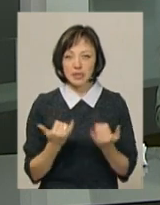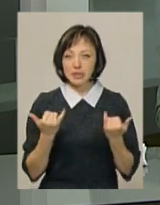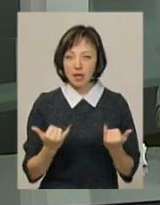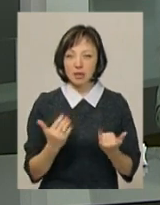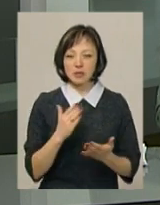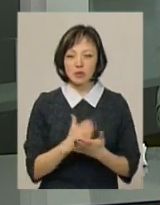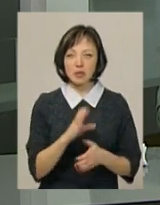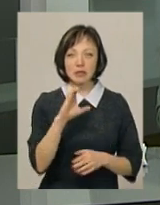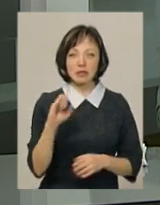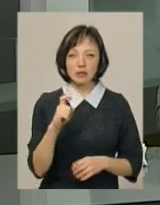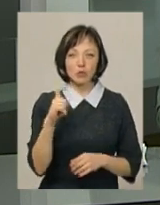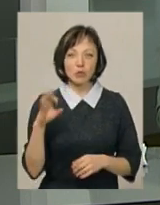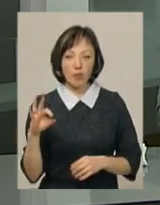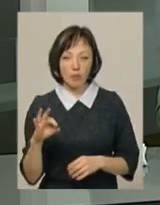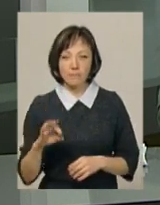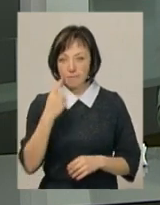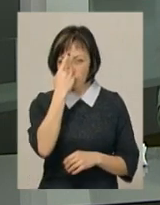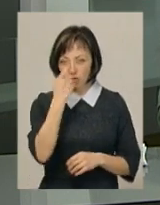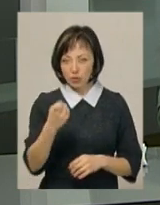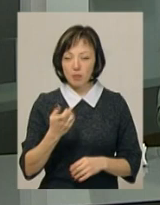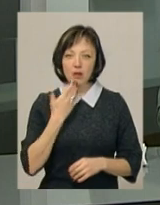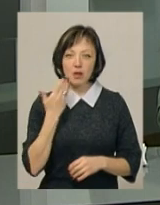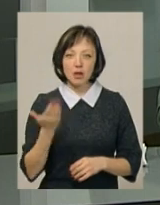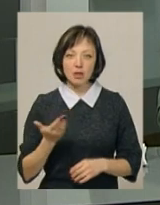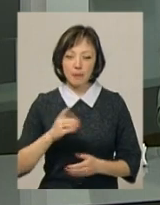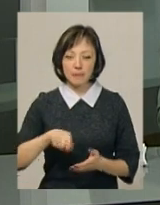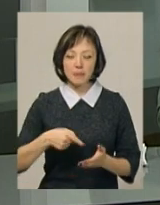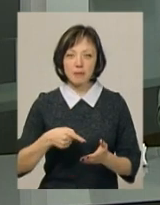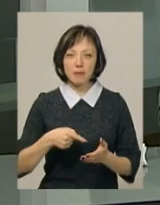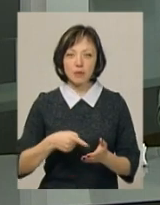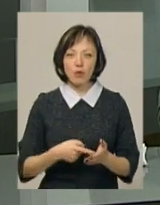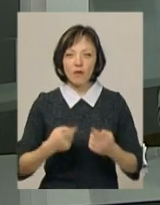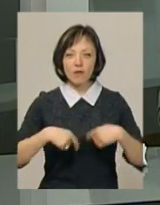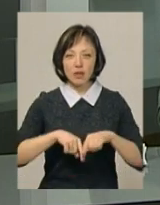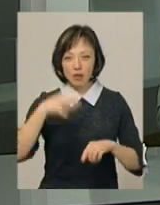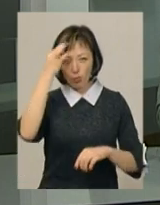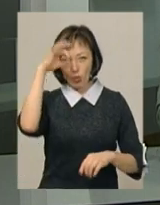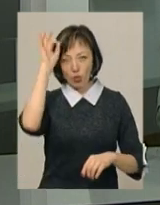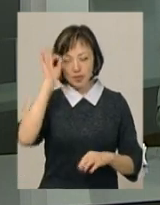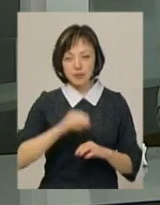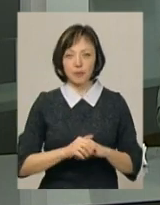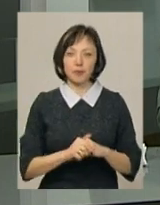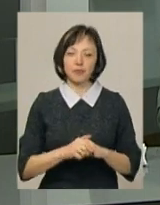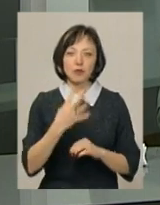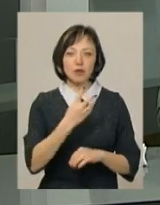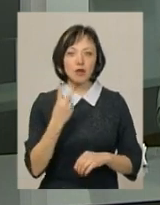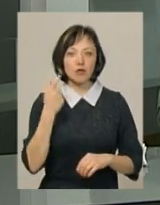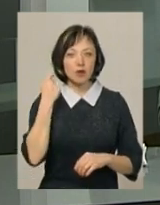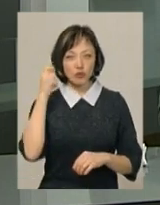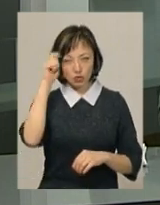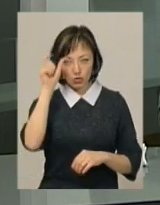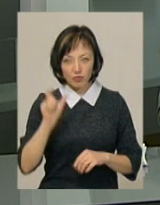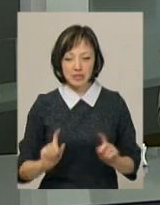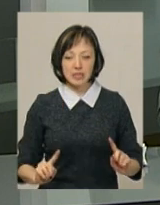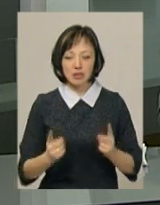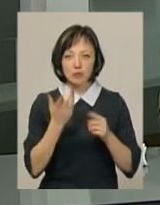він знаходиться в слідчому ізоляторі. Про це повідомила речниця Хмельницького відділу поліції Світлана Свідерська. Нагадаю, 42-річного чоловіка